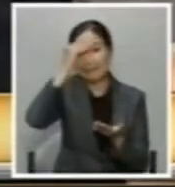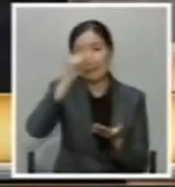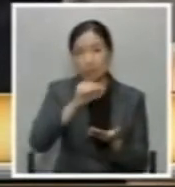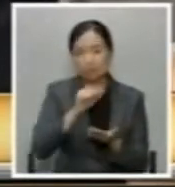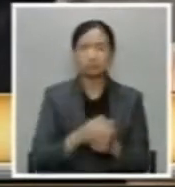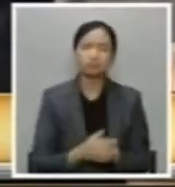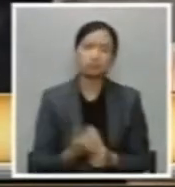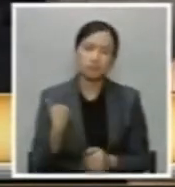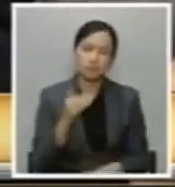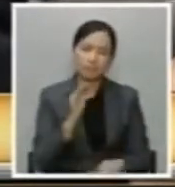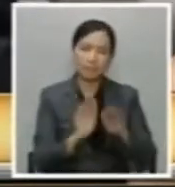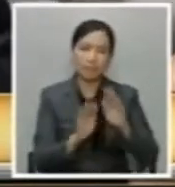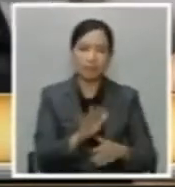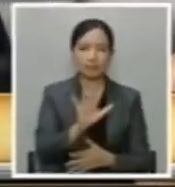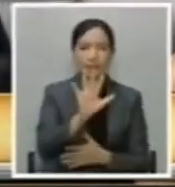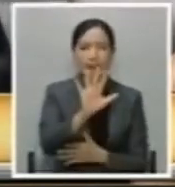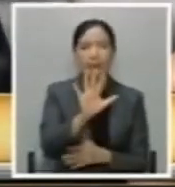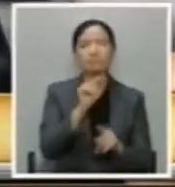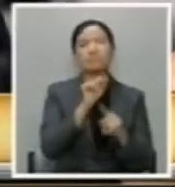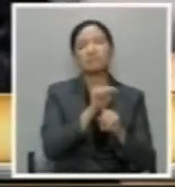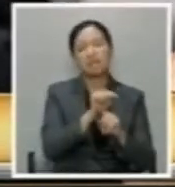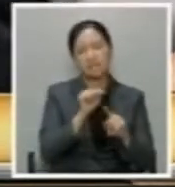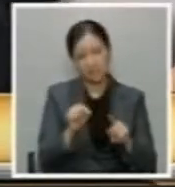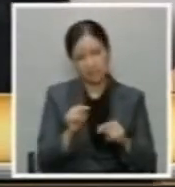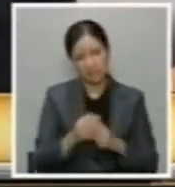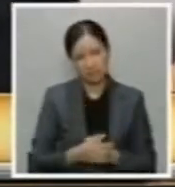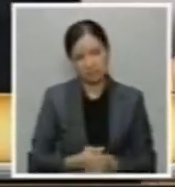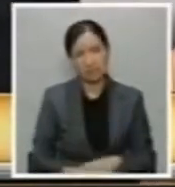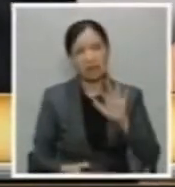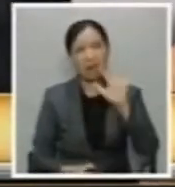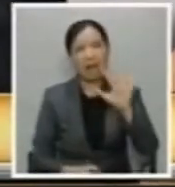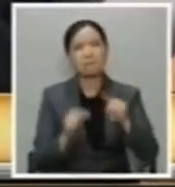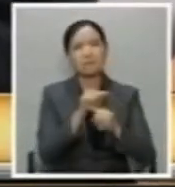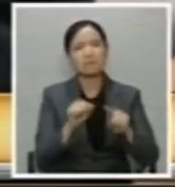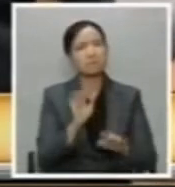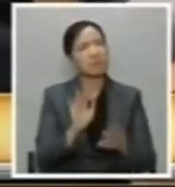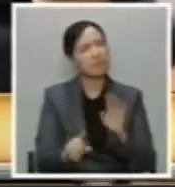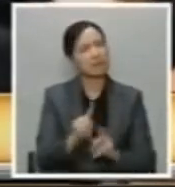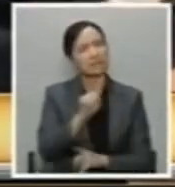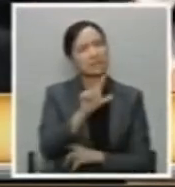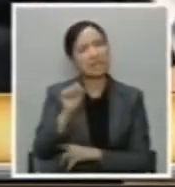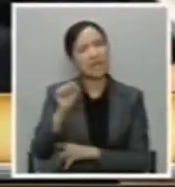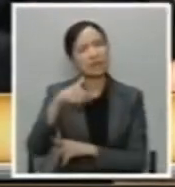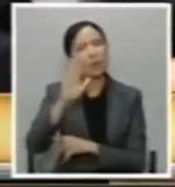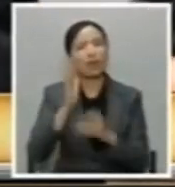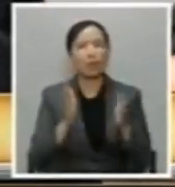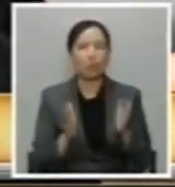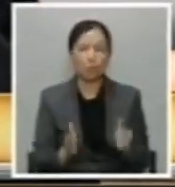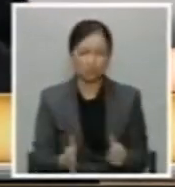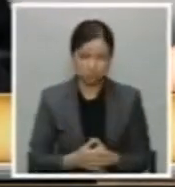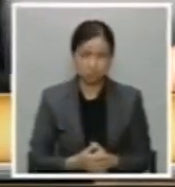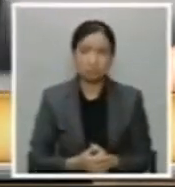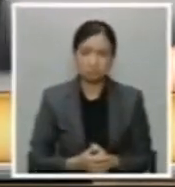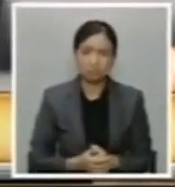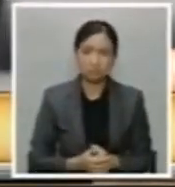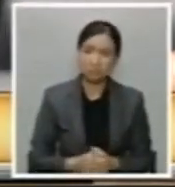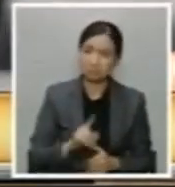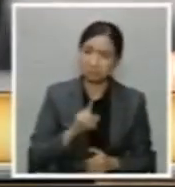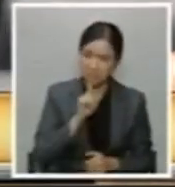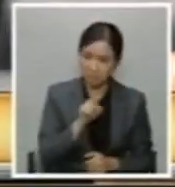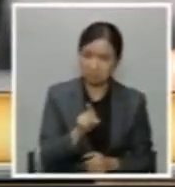อยู่เพียงแค่ประมาณ 5% 5% ก็ออกมาประมาณ 100,000 กว่าคนนะครับถามว่าระ